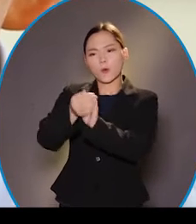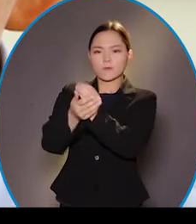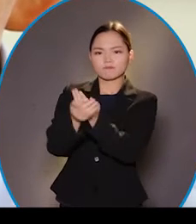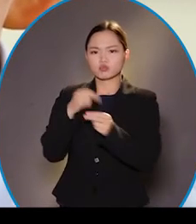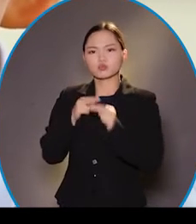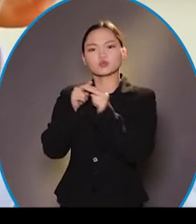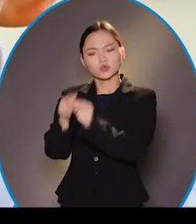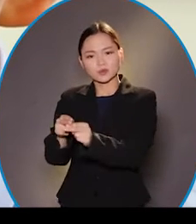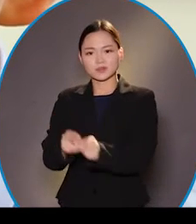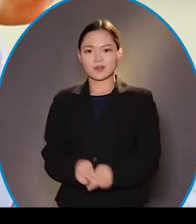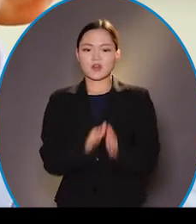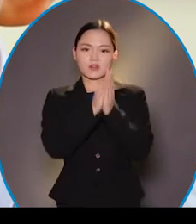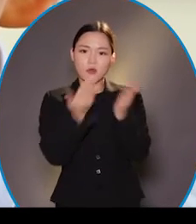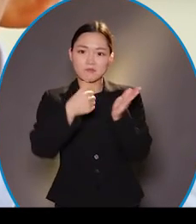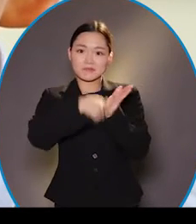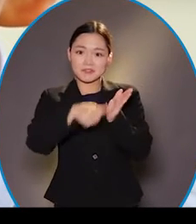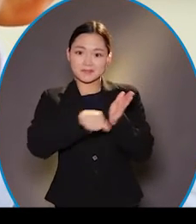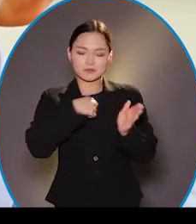Тэгээд ном дэвтрийг гаргаж өгдөг.